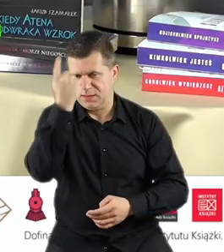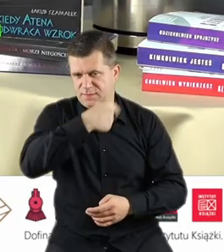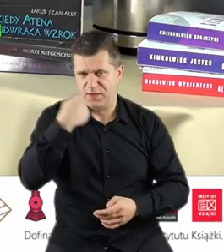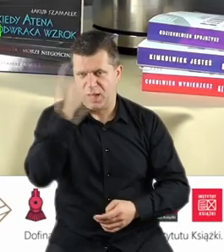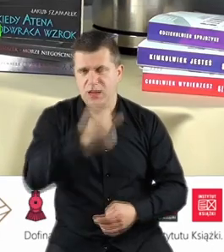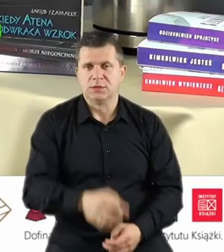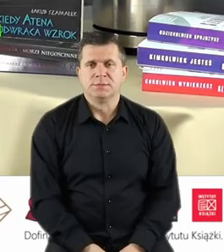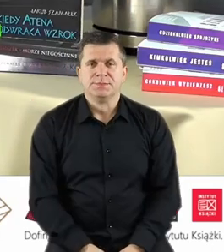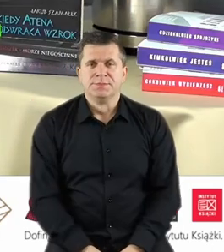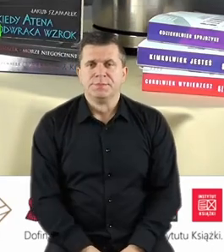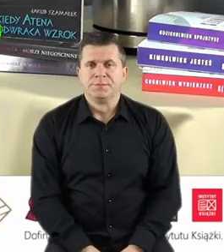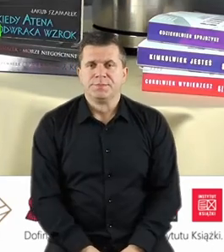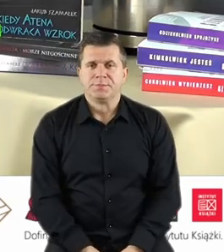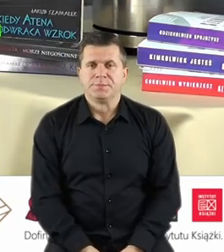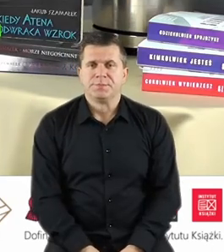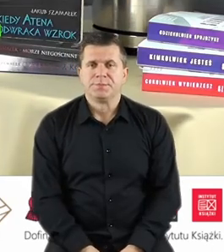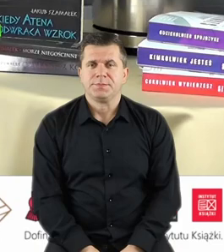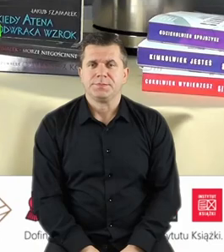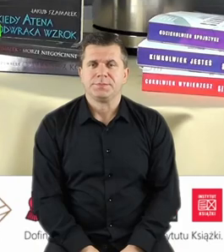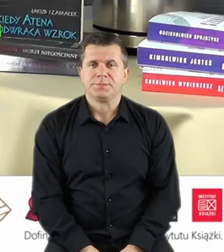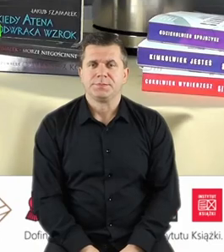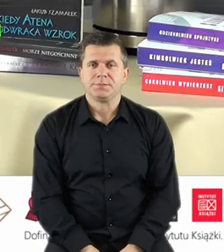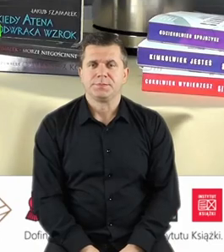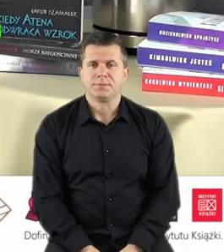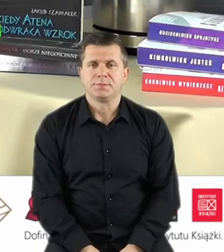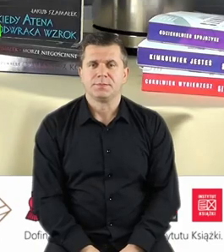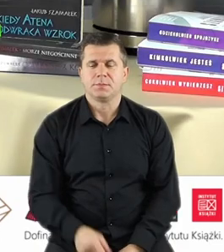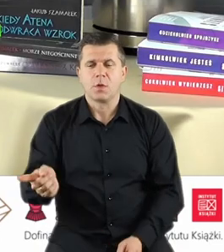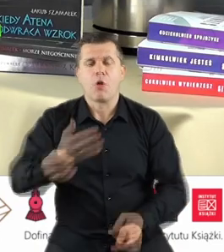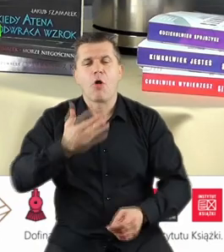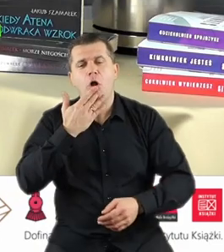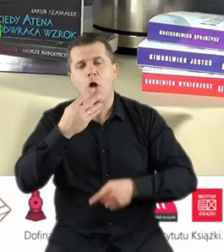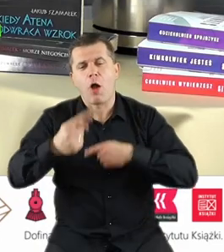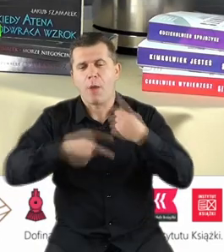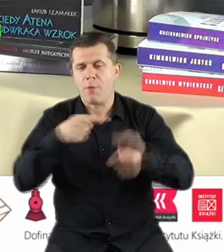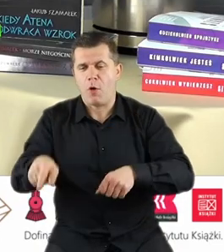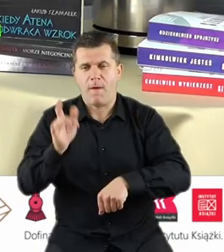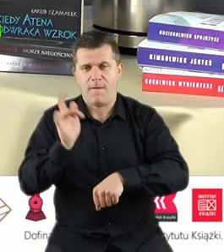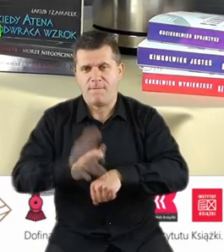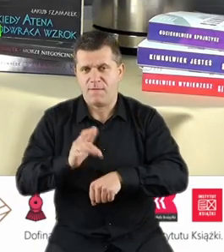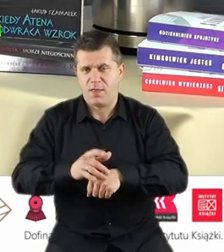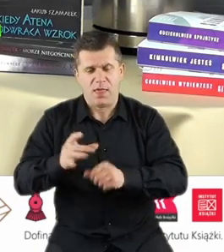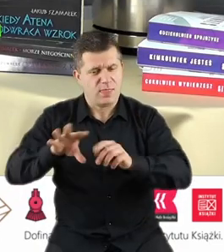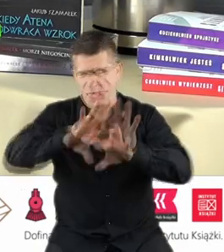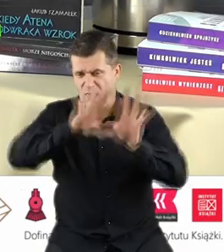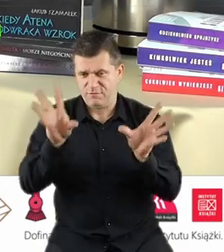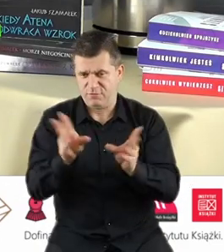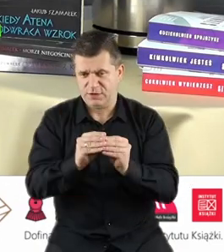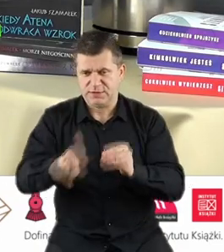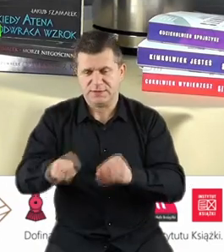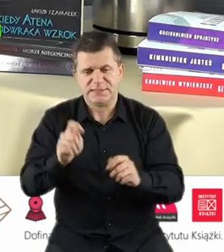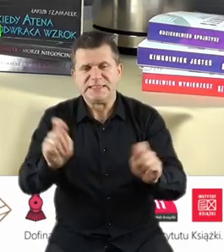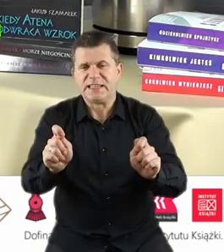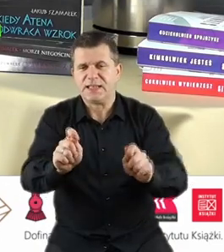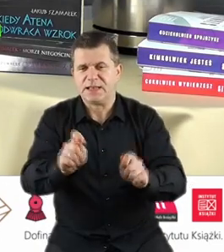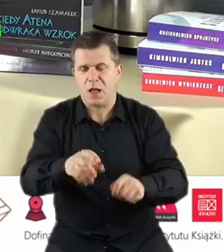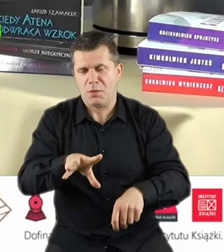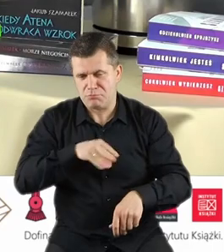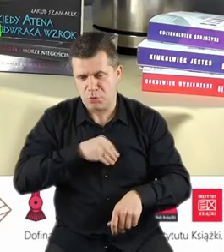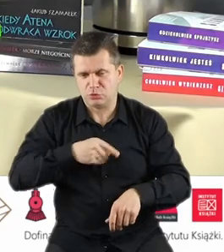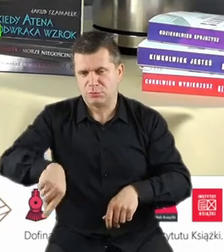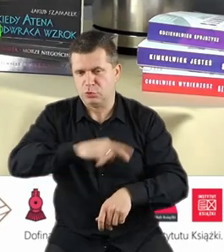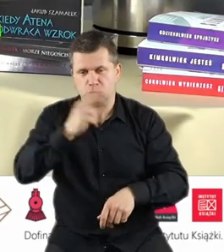I on jakby omawiając te wyniki, mówi, że jakby nie wszystkie te sygnały jesteśmy w stanie